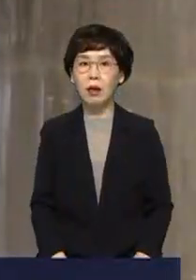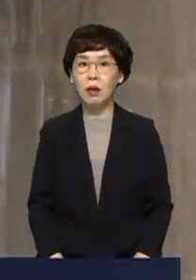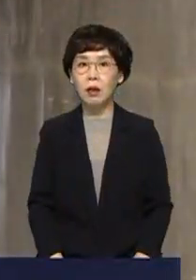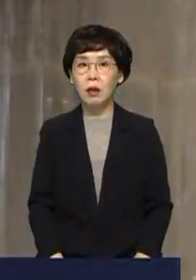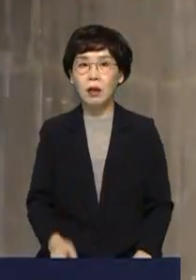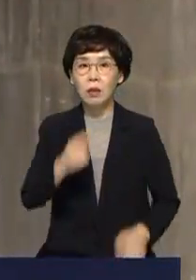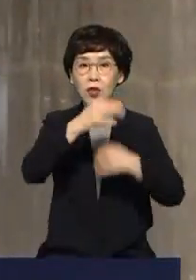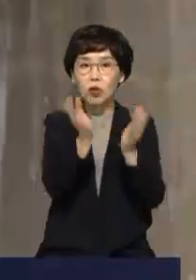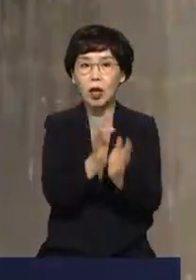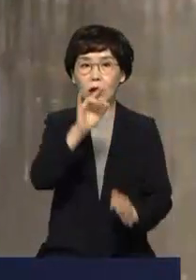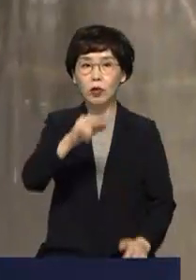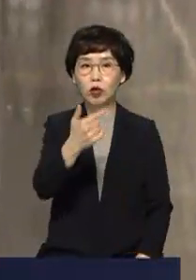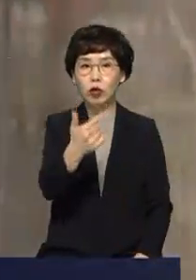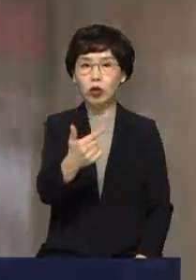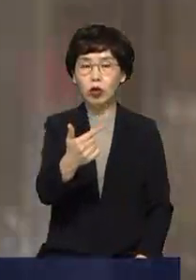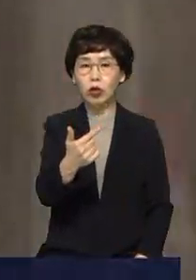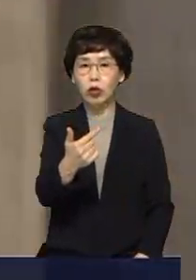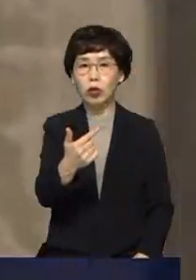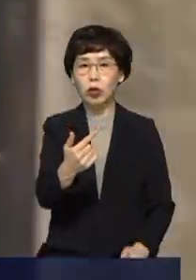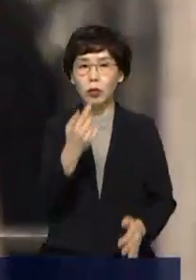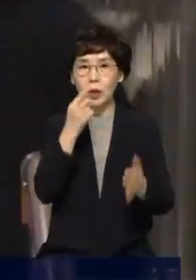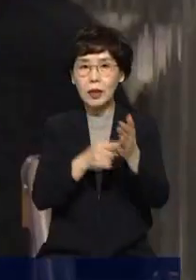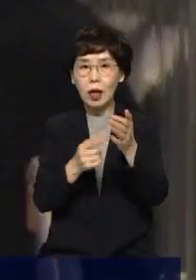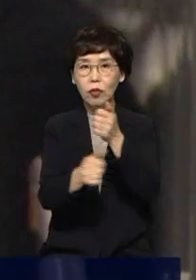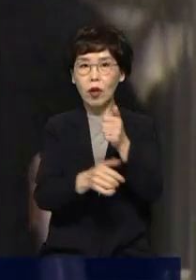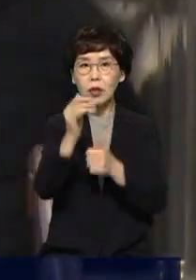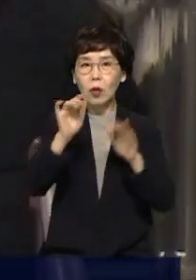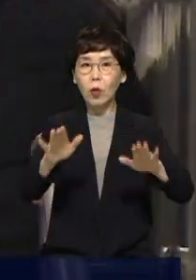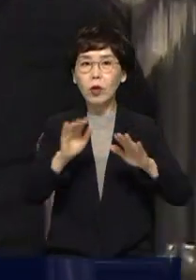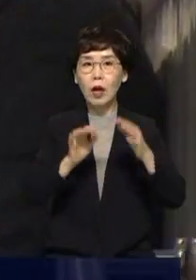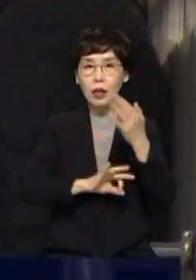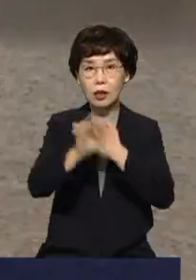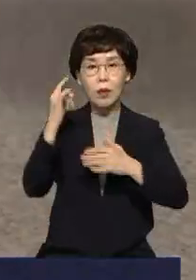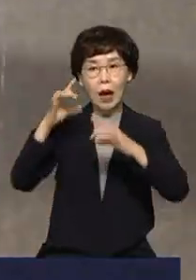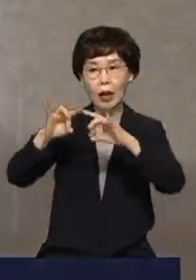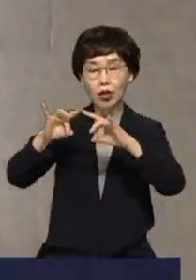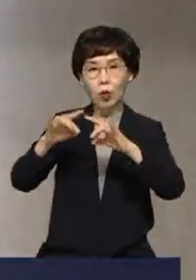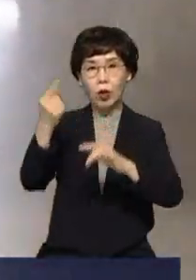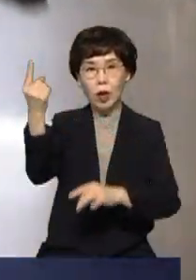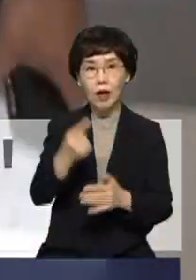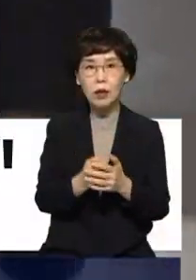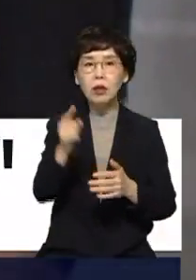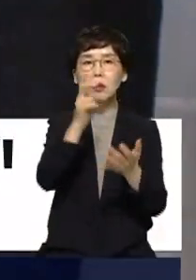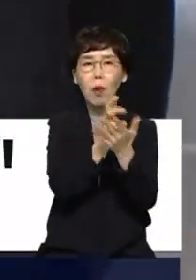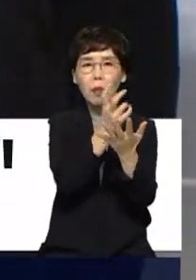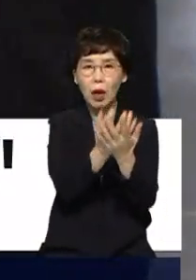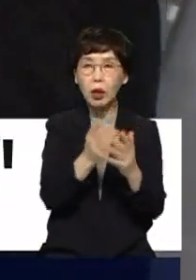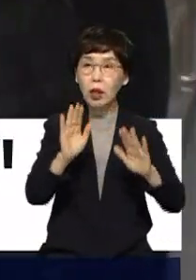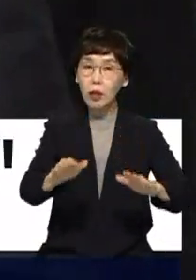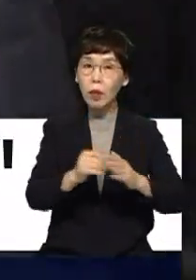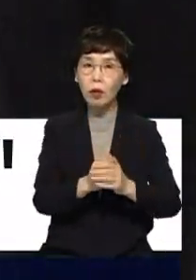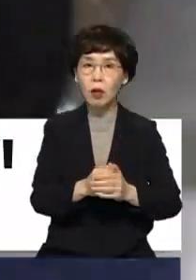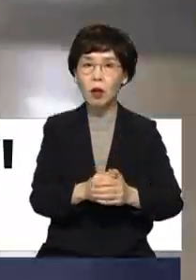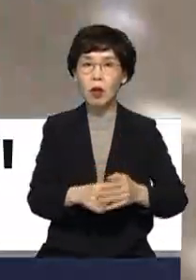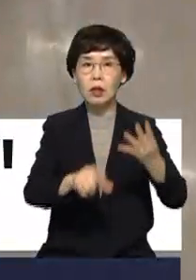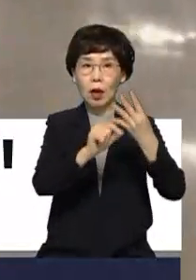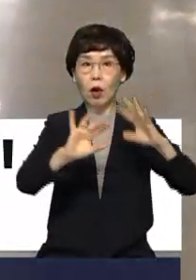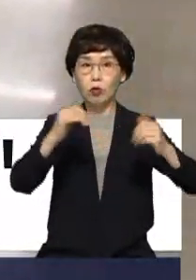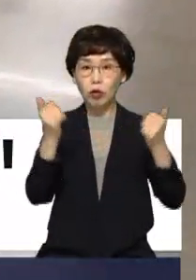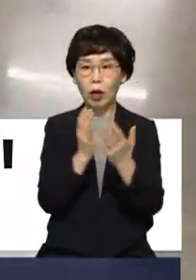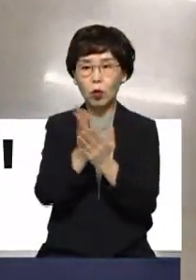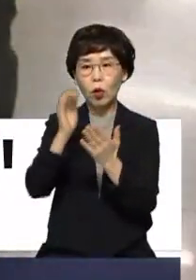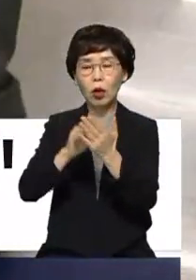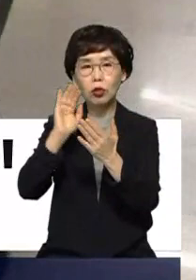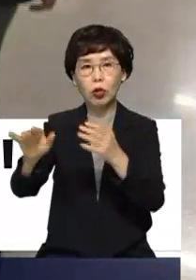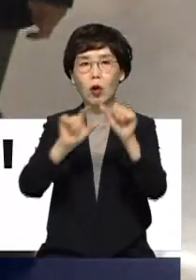실제로 민주당 윤호중 비상대책위원장은 오늘 아침 라디오에 출연해 해당 법안을 이번 달 국회에서 통과시킨 뒤 다음